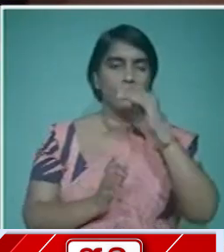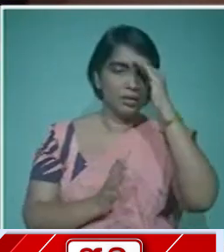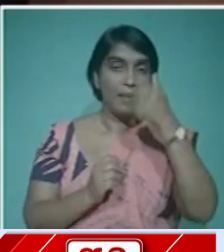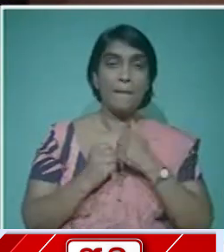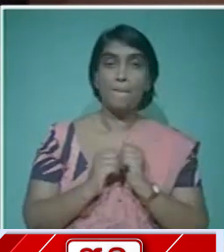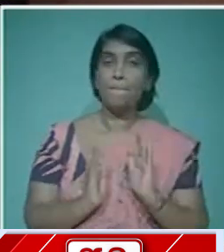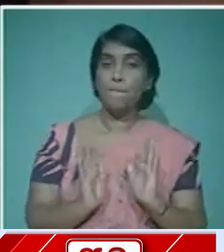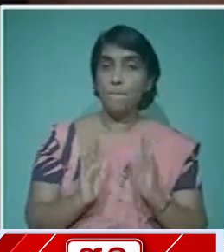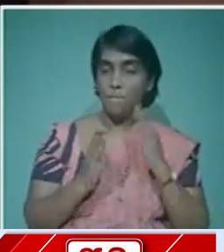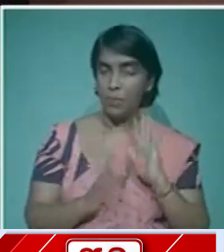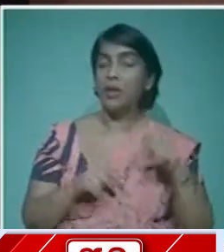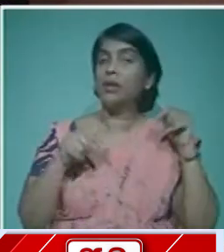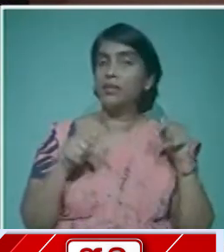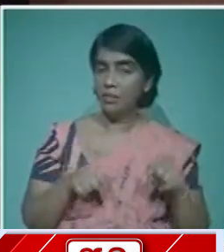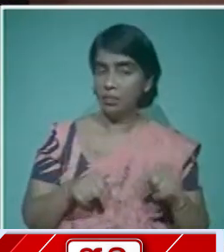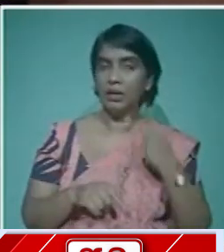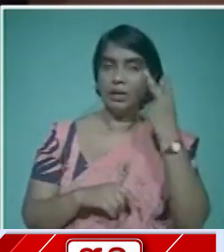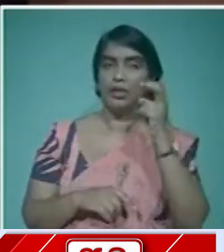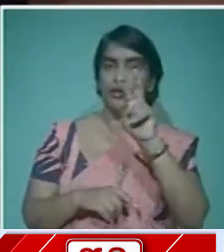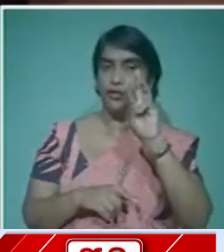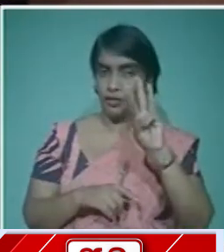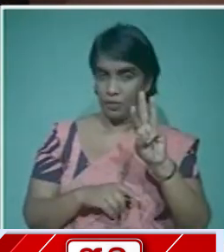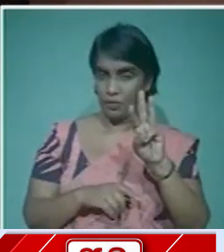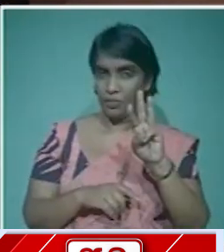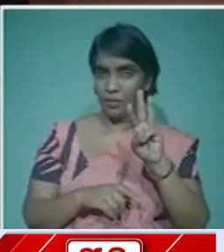ගන්න අවශ්‍ය අද අපි 2023